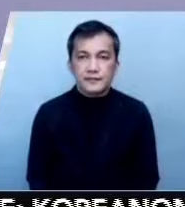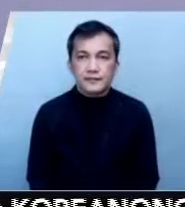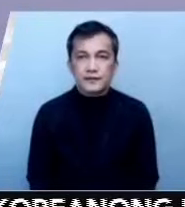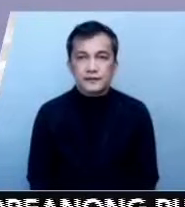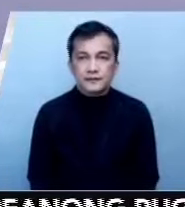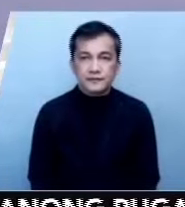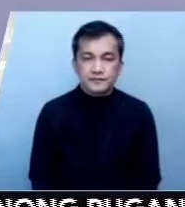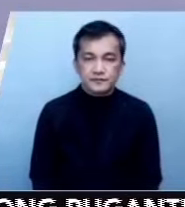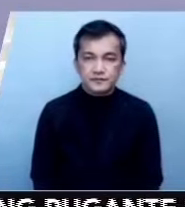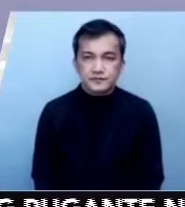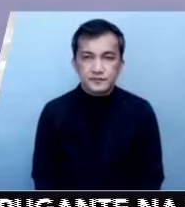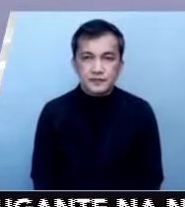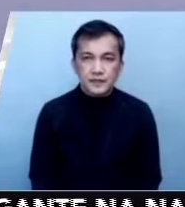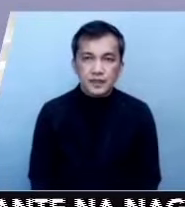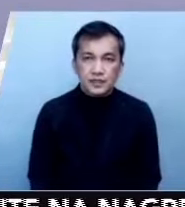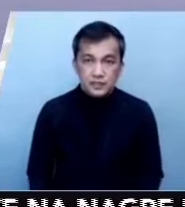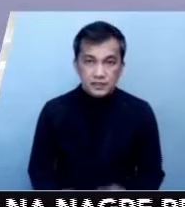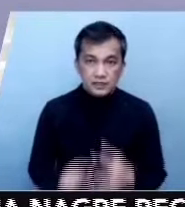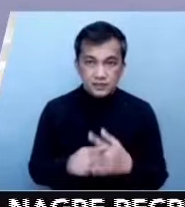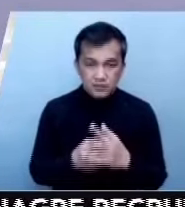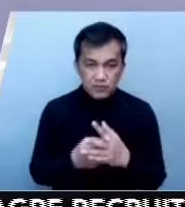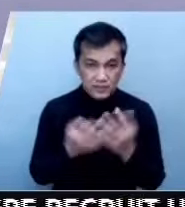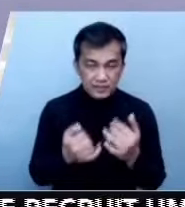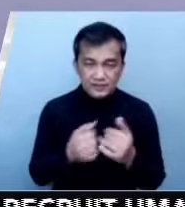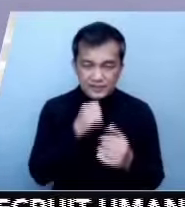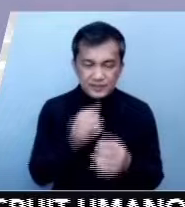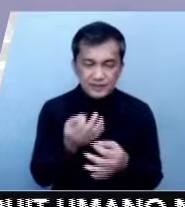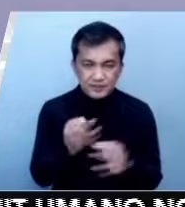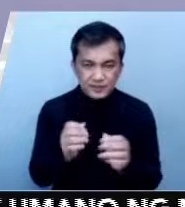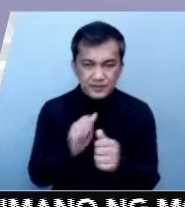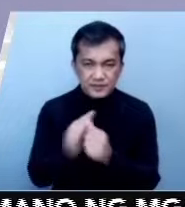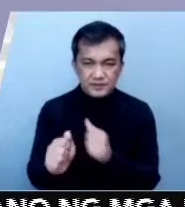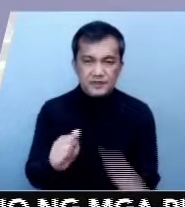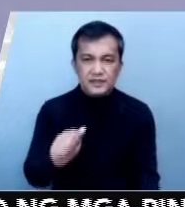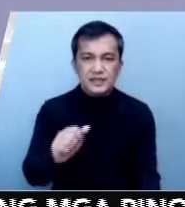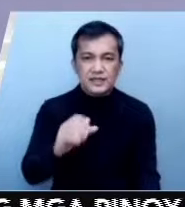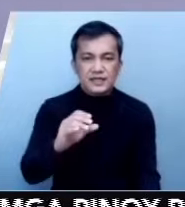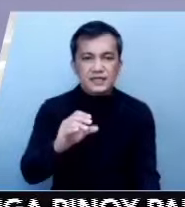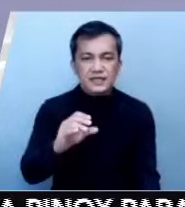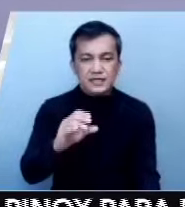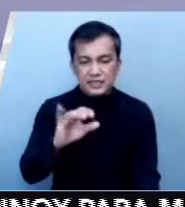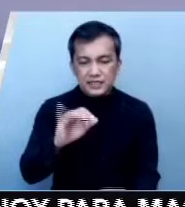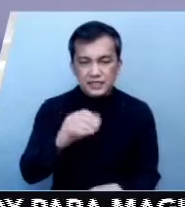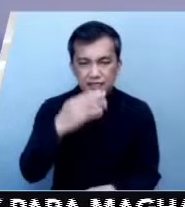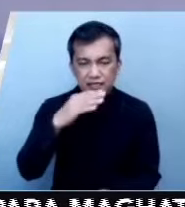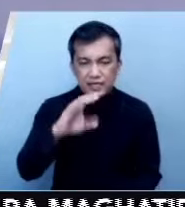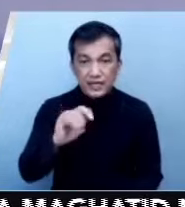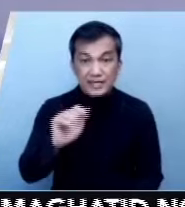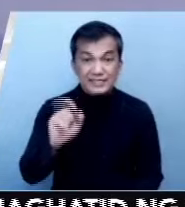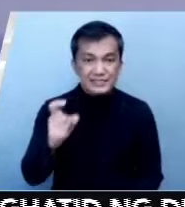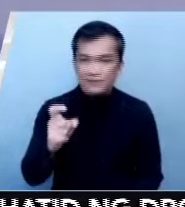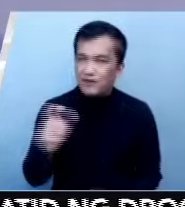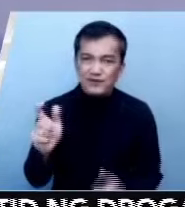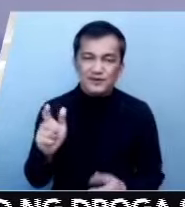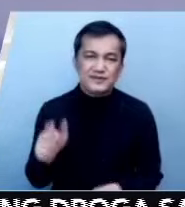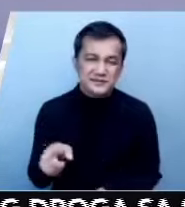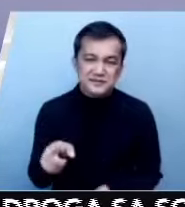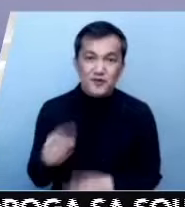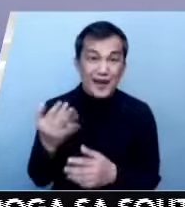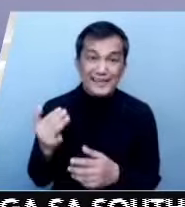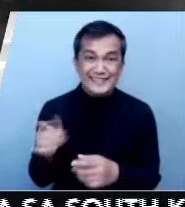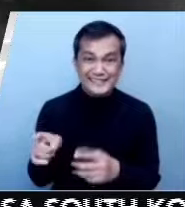Mga kapuso, simula ngayong araw, hindi na libre ang pagdaan sa Cavite-Laguna Expressway o CALAX. Sinimula na po kasi ang paniningil